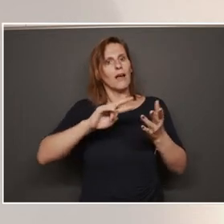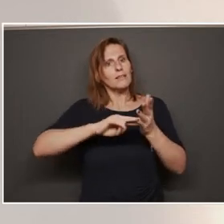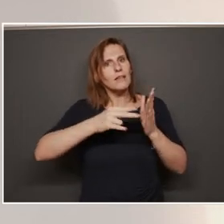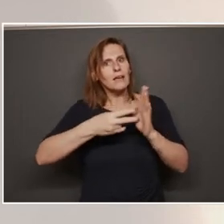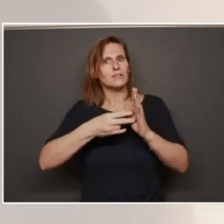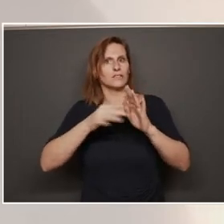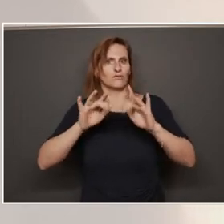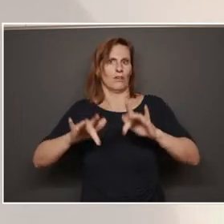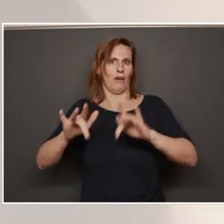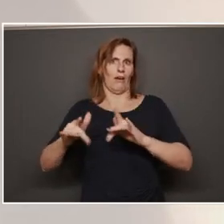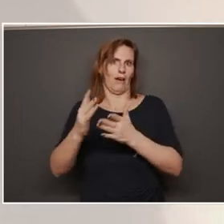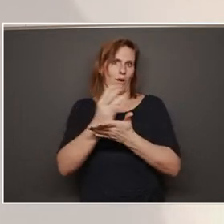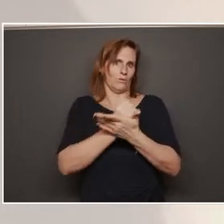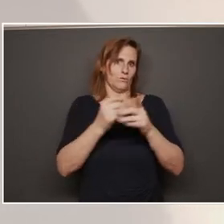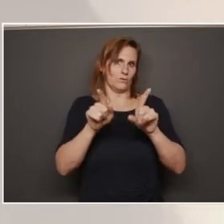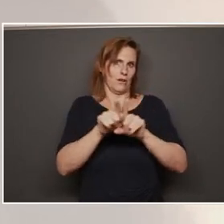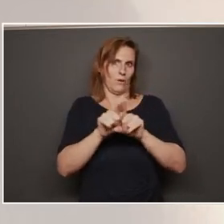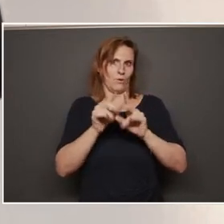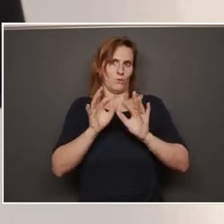zur Verfügung stehen.